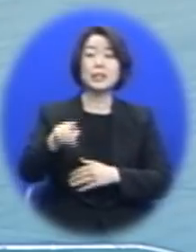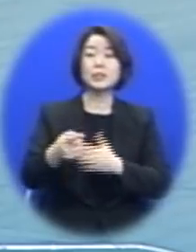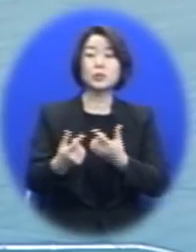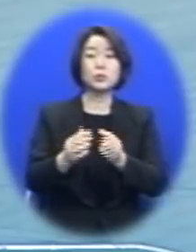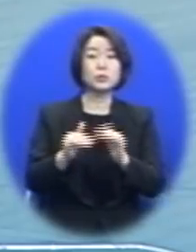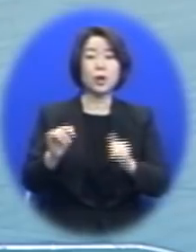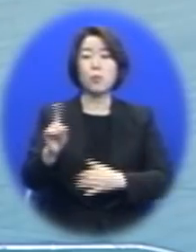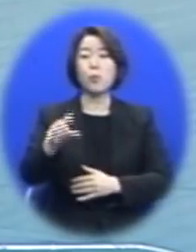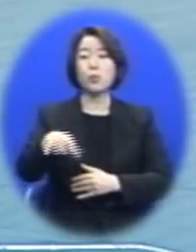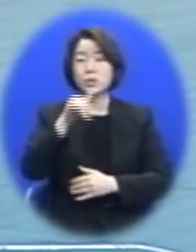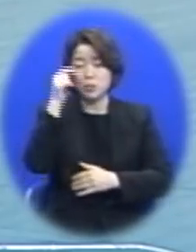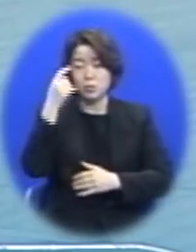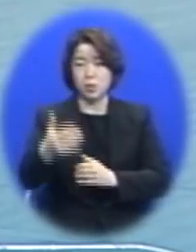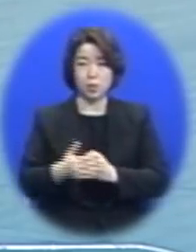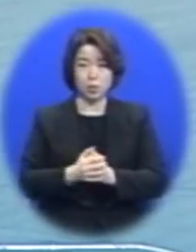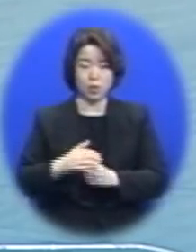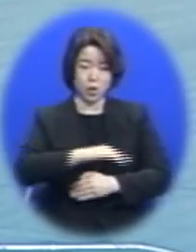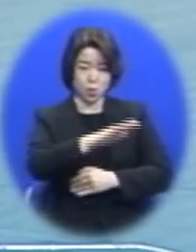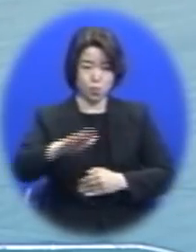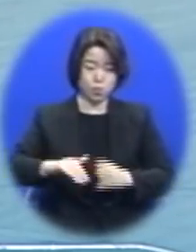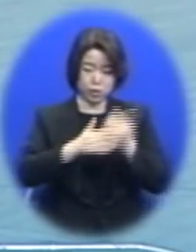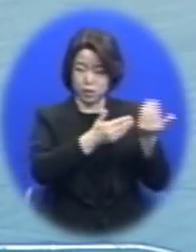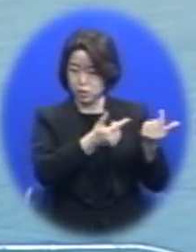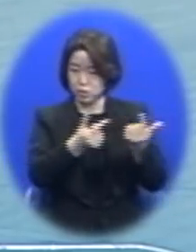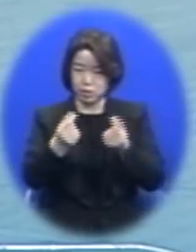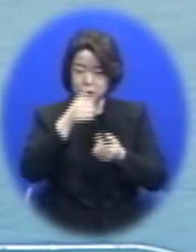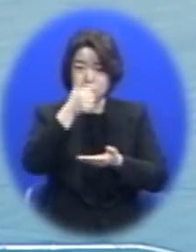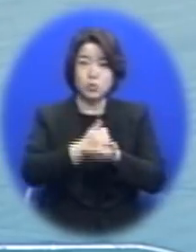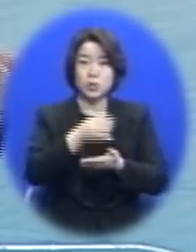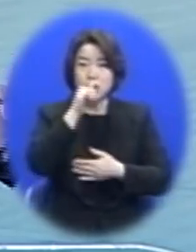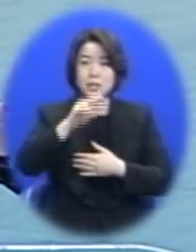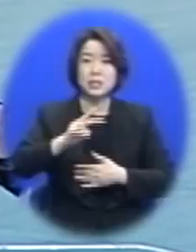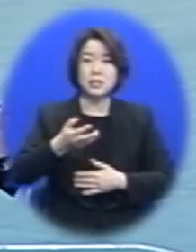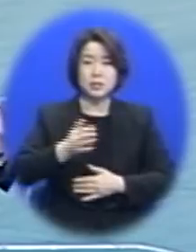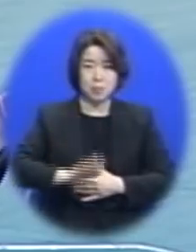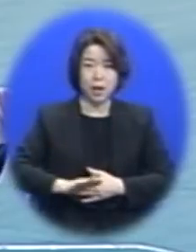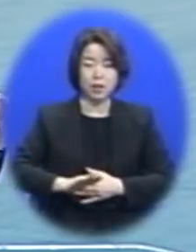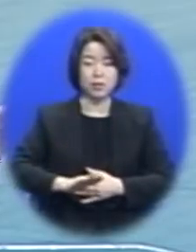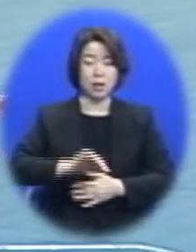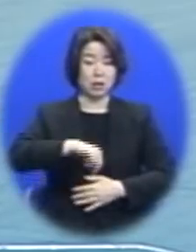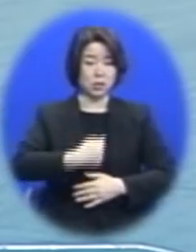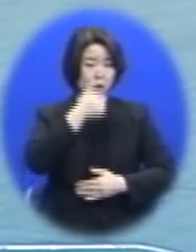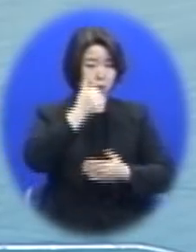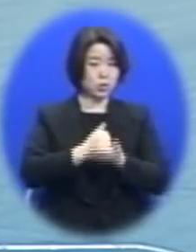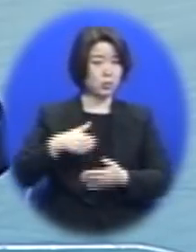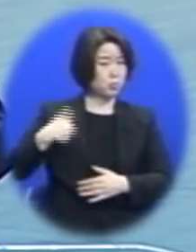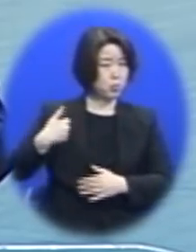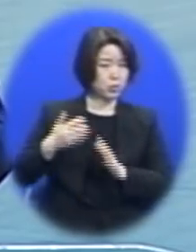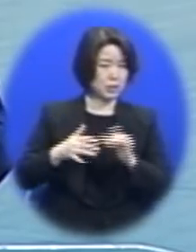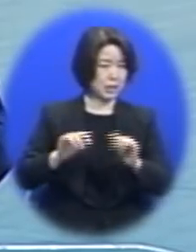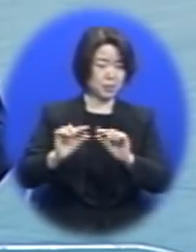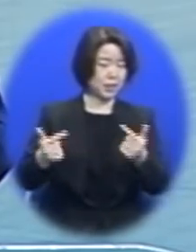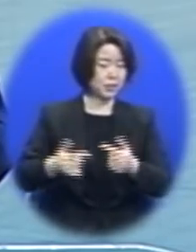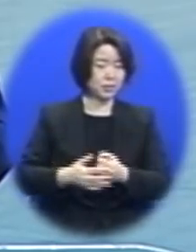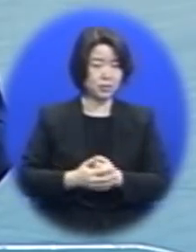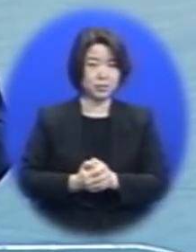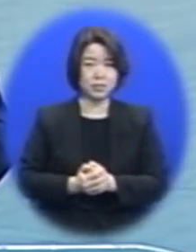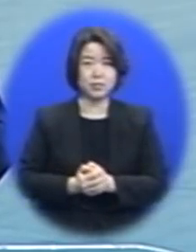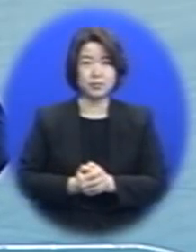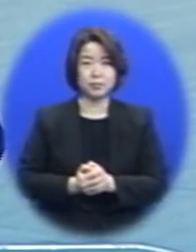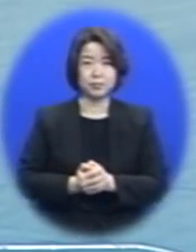어딨어요 우리가 다 죄를 짓기는 하지만 자기가 찢는 죄를 자기가 모르는 그 정도 사람은 아닙니다